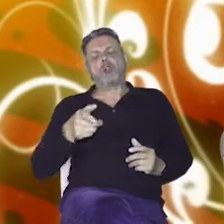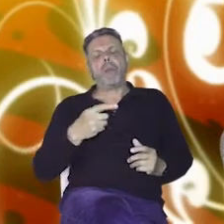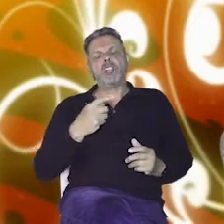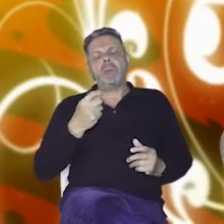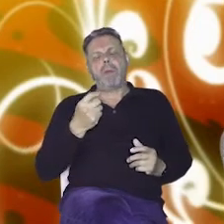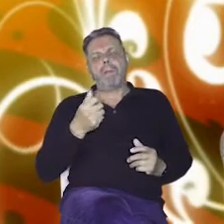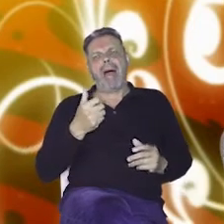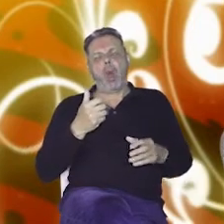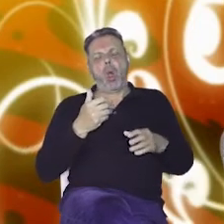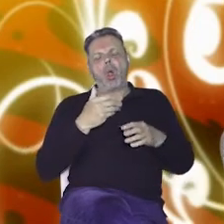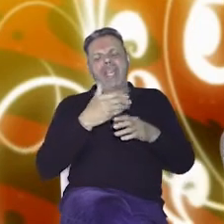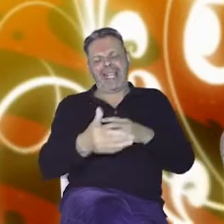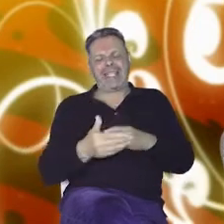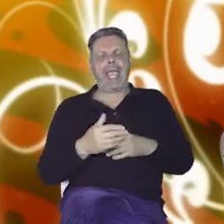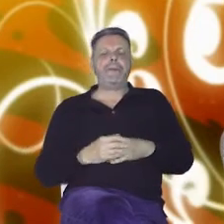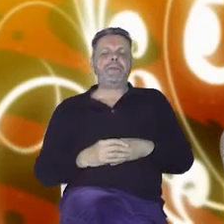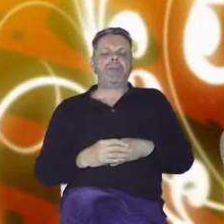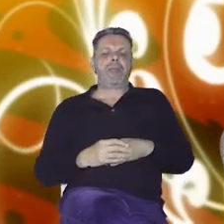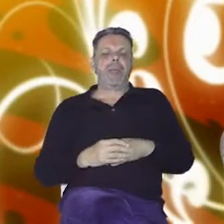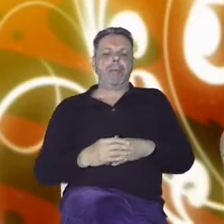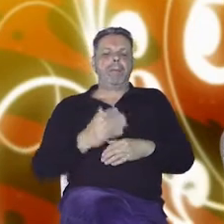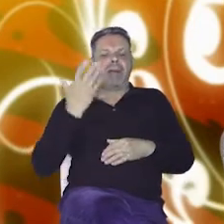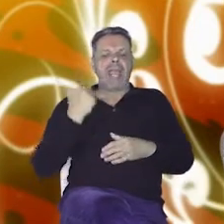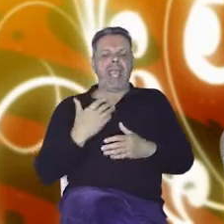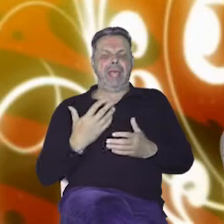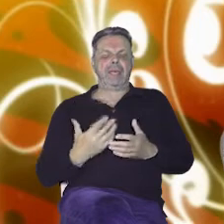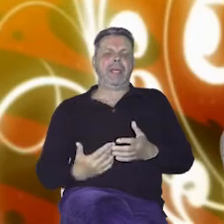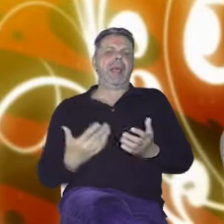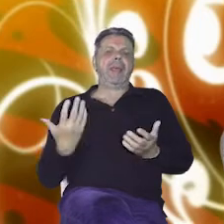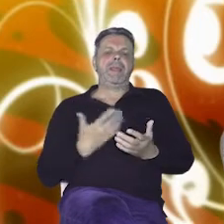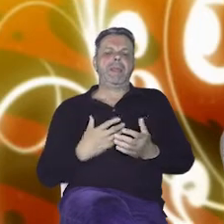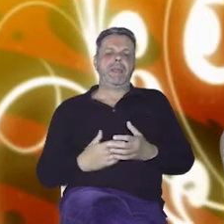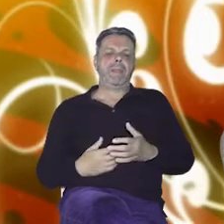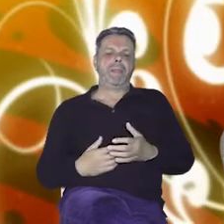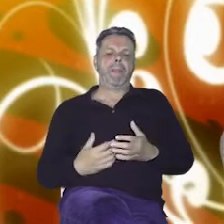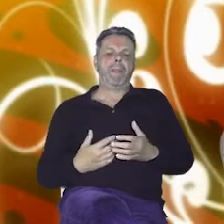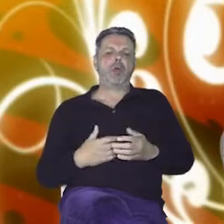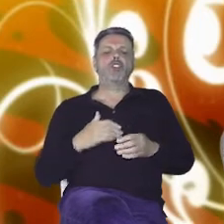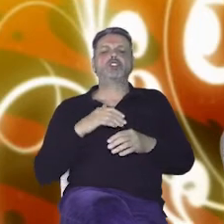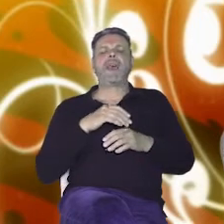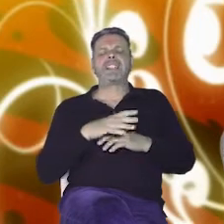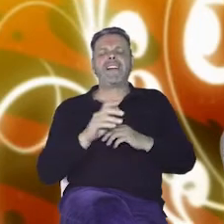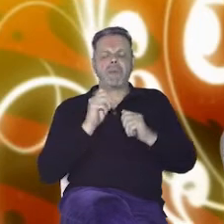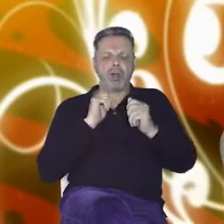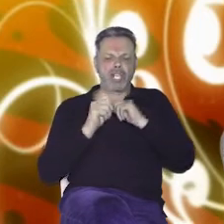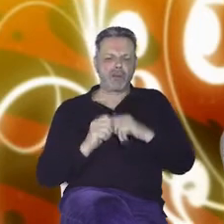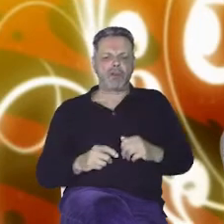od pročelnice. Međutim, prije nego što uopće odemo, nastavimo sam razgovor, gdje ćete mi reći